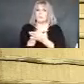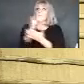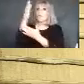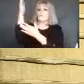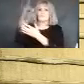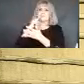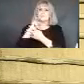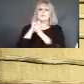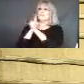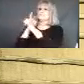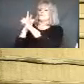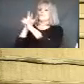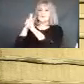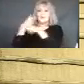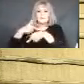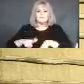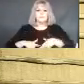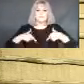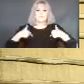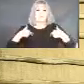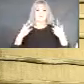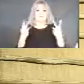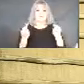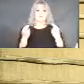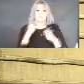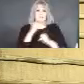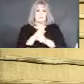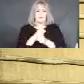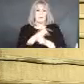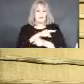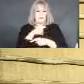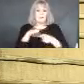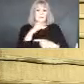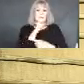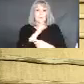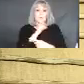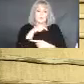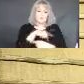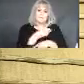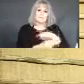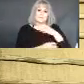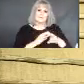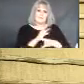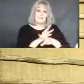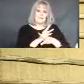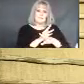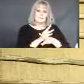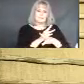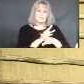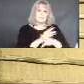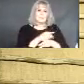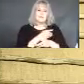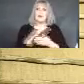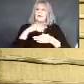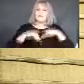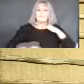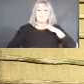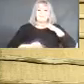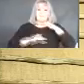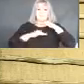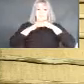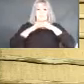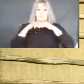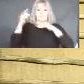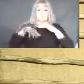ons deel maak van u niet maak, in ons levens, maar ook deur ons in die wereld. Vul ons met